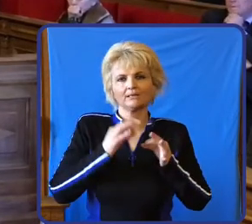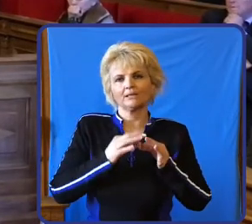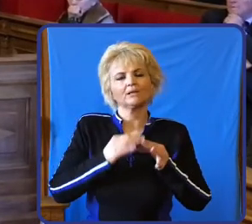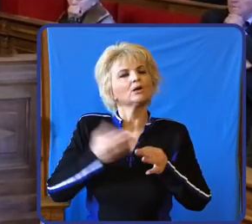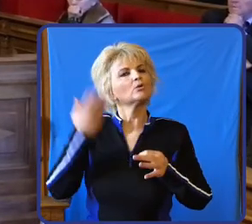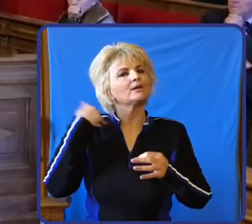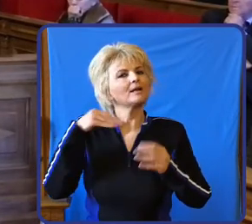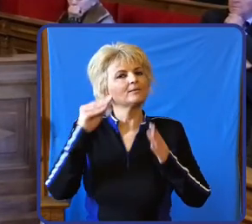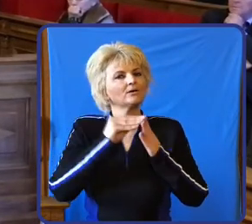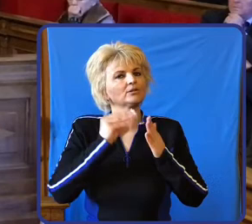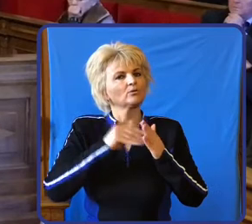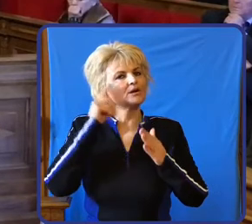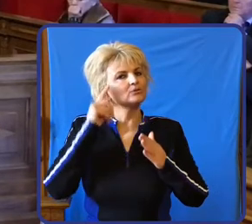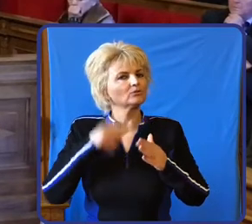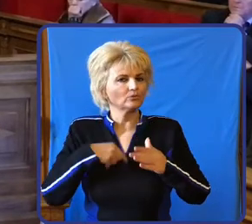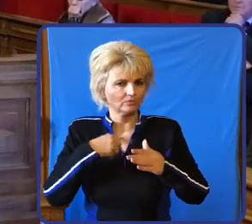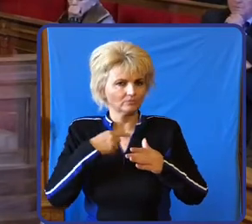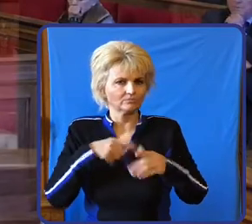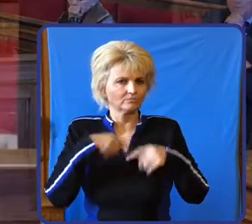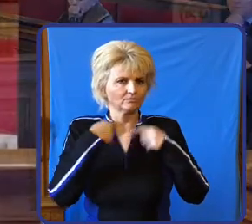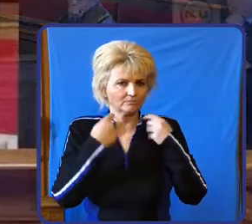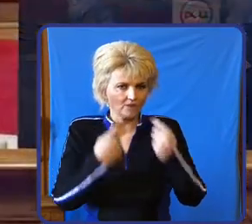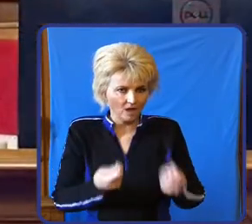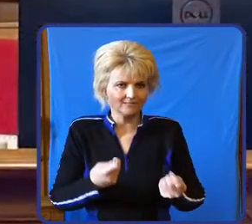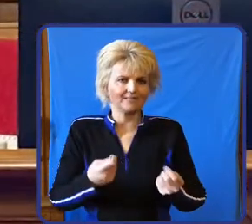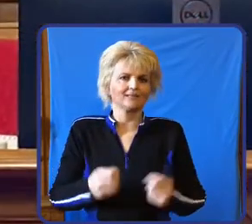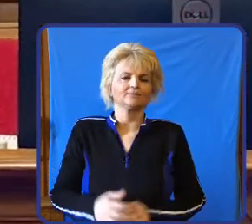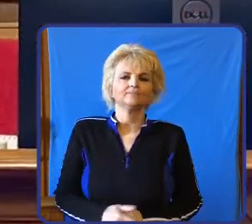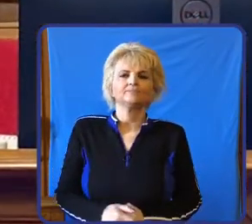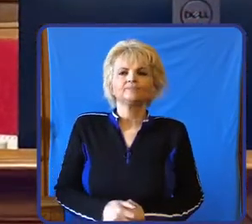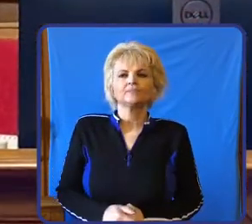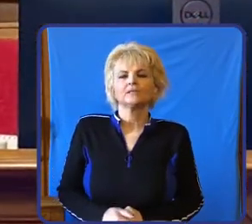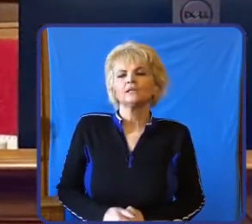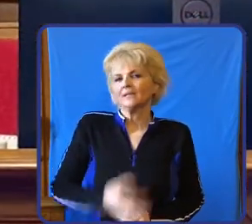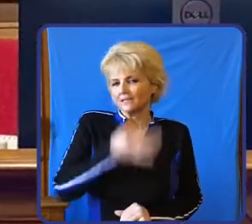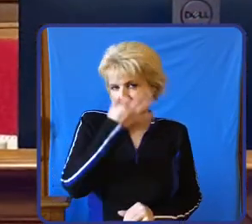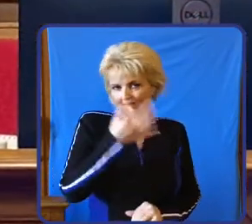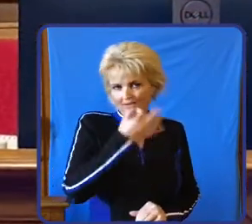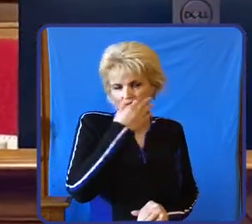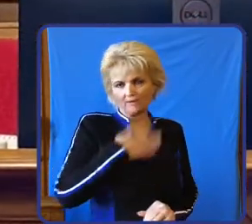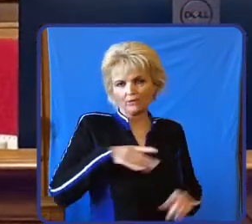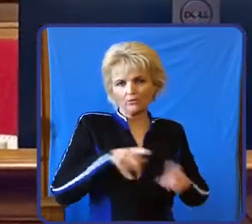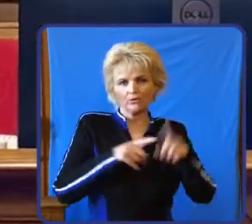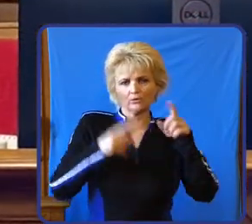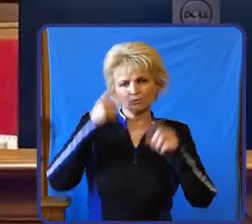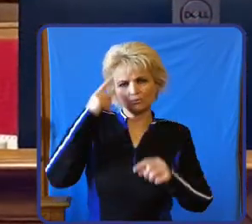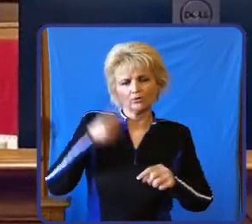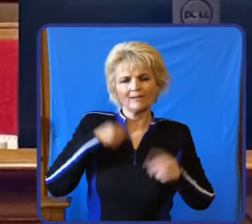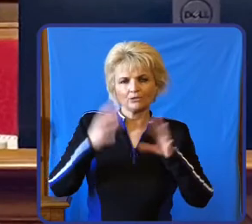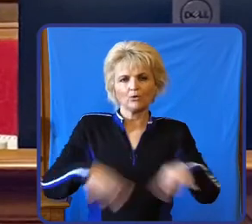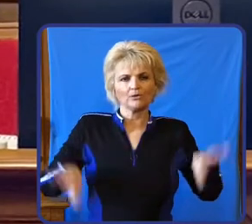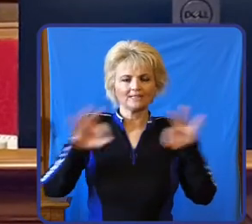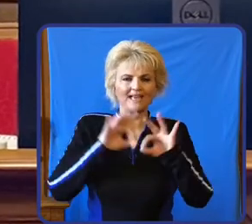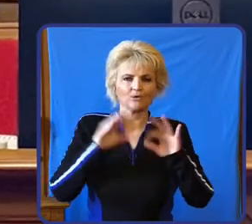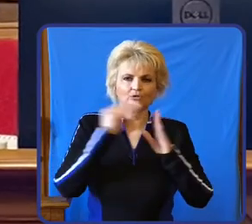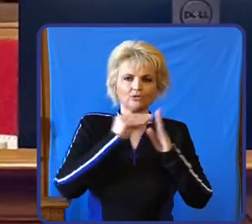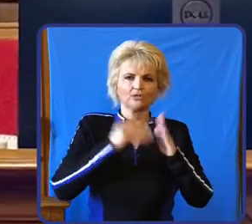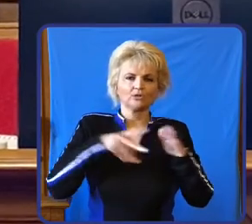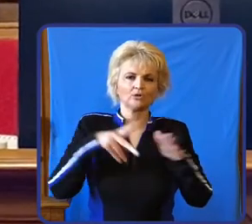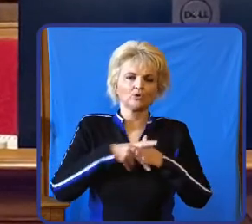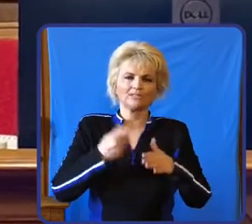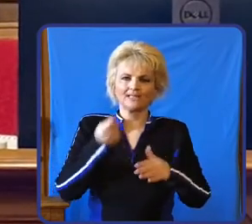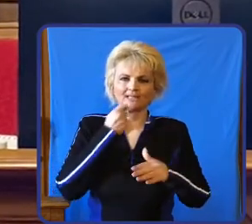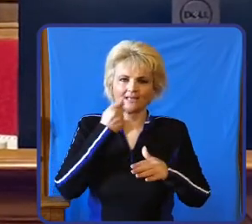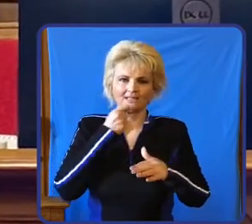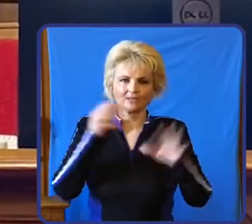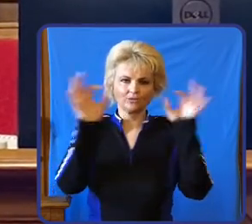állnak rendelkezésre, de tudunk szolgáltatni, hogyha szükség van rá. Köszönöm. Tehát arra vagyunk kíváncsiak. Egyébként ez úgy tudom országos adat, hogy ez a közétkeztető cég, ez